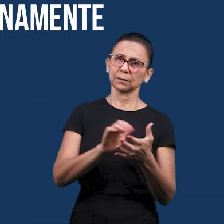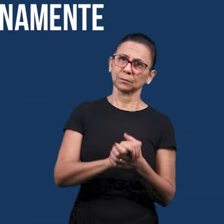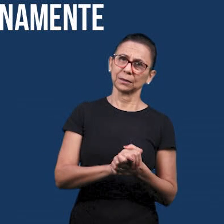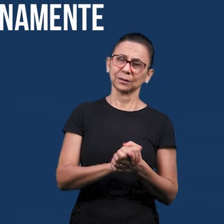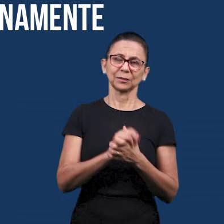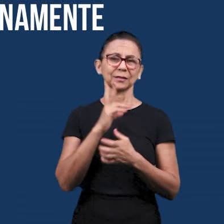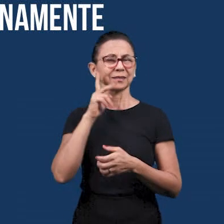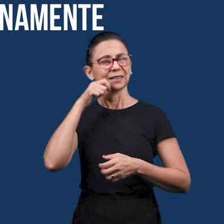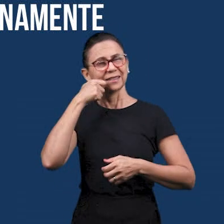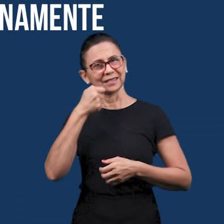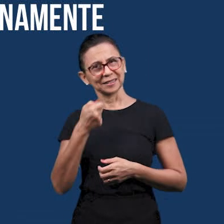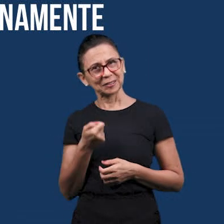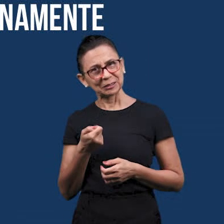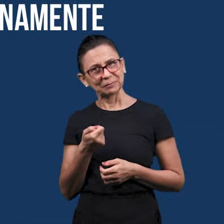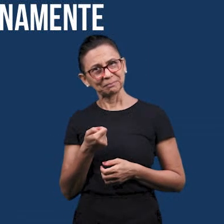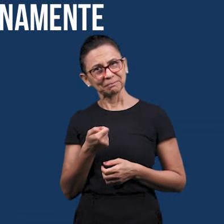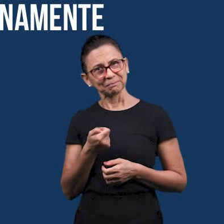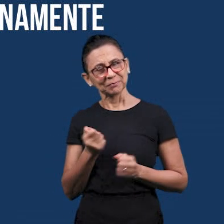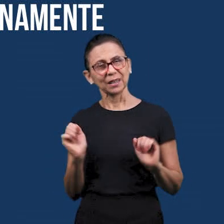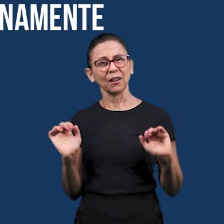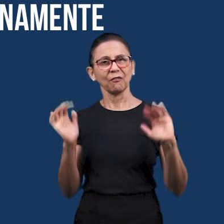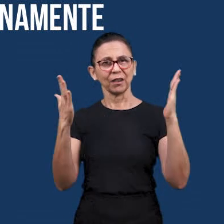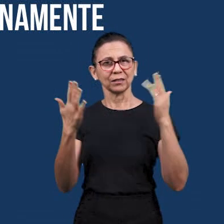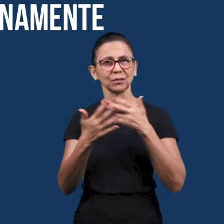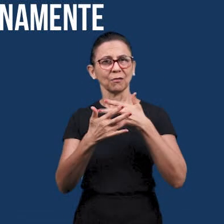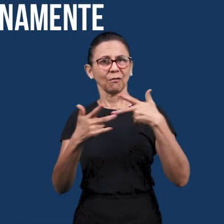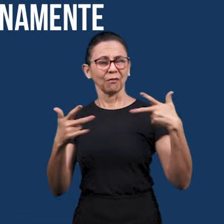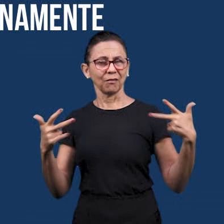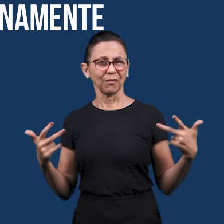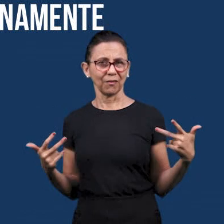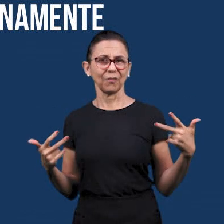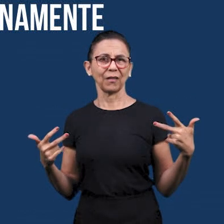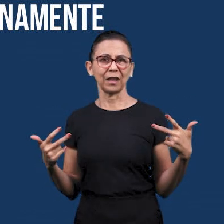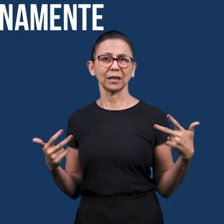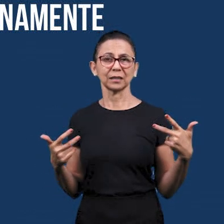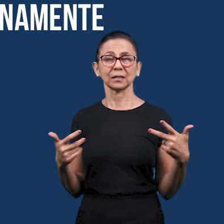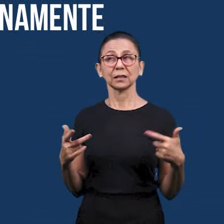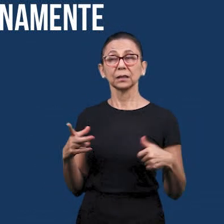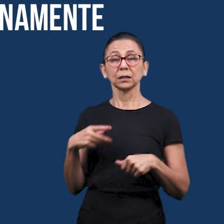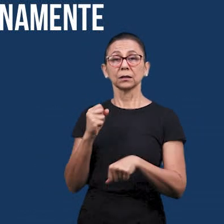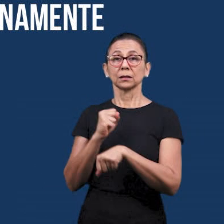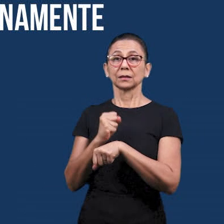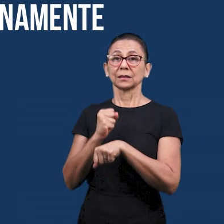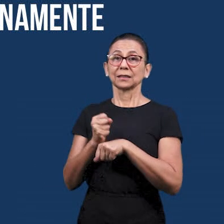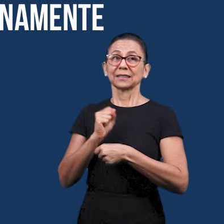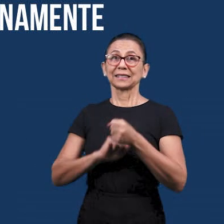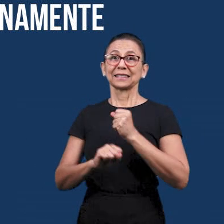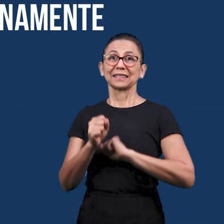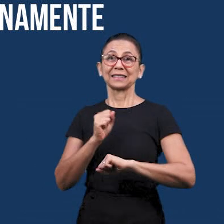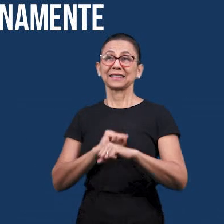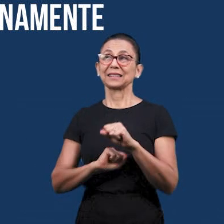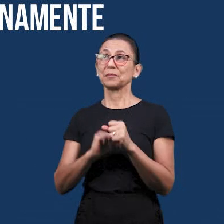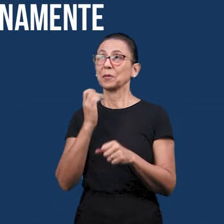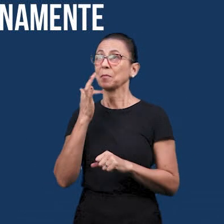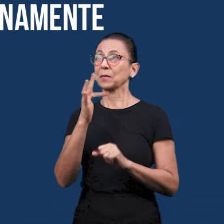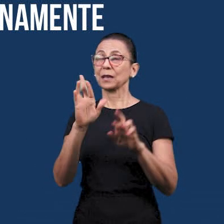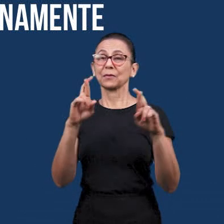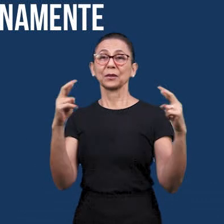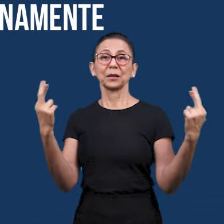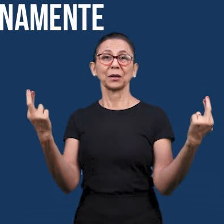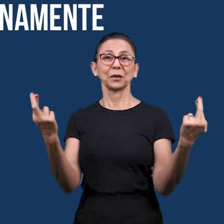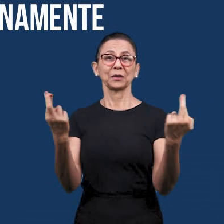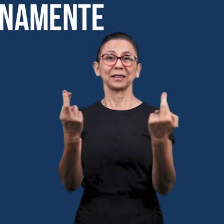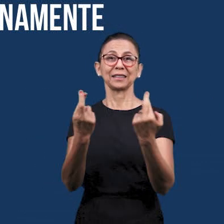специальных служений, крещений, свадеб и вечери Господней. И мы ожидаем от